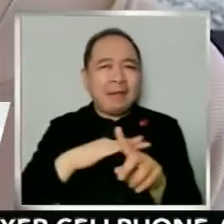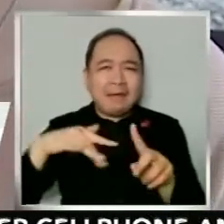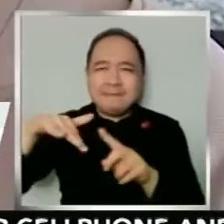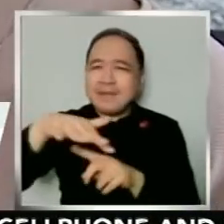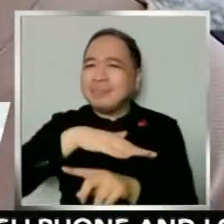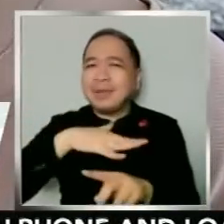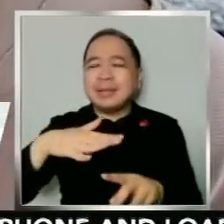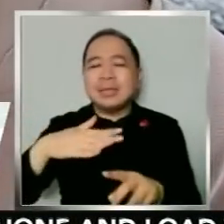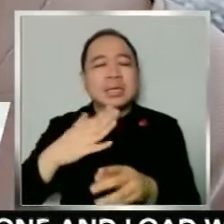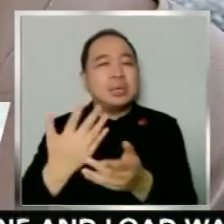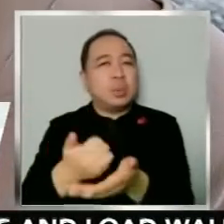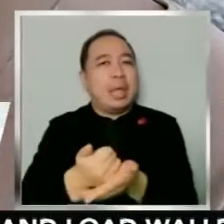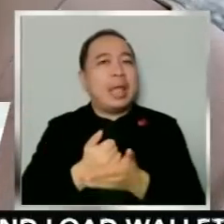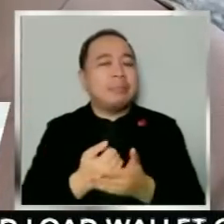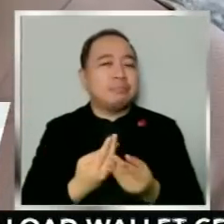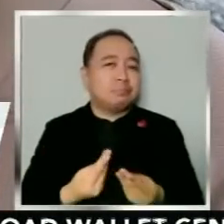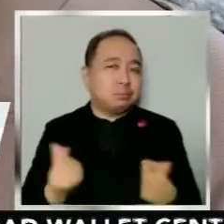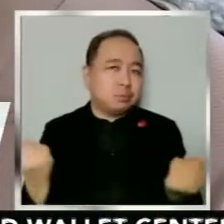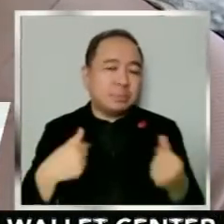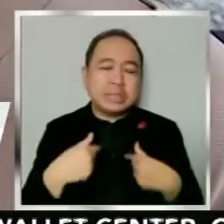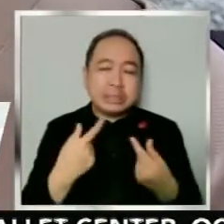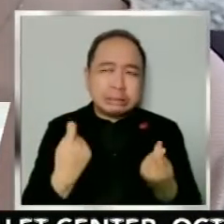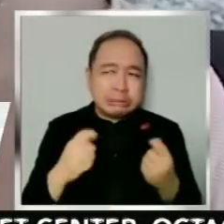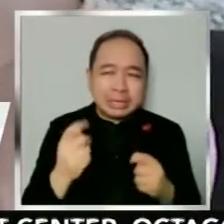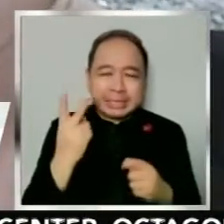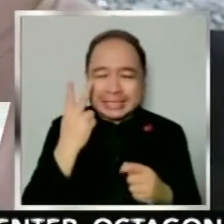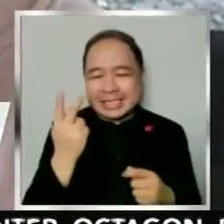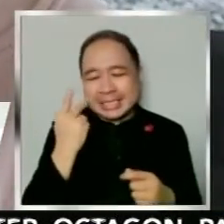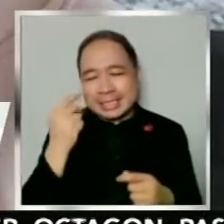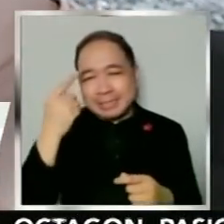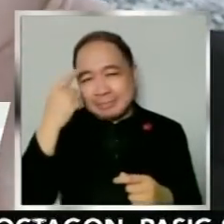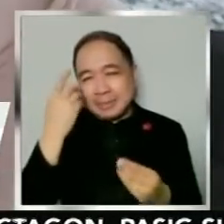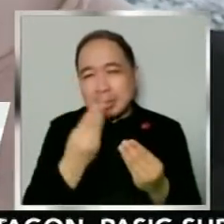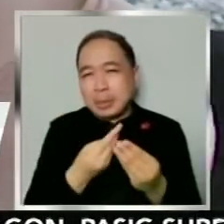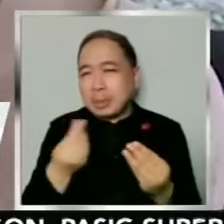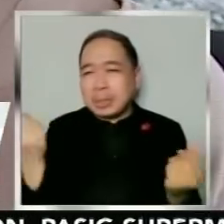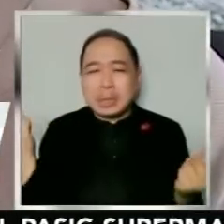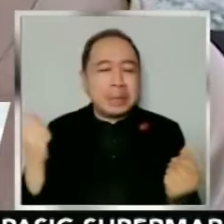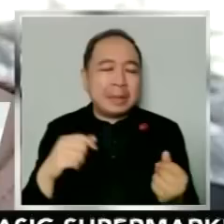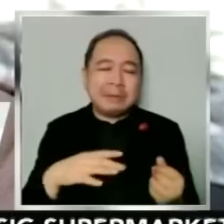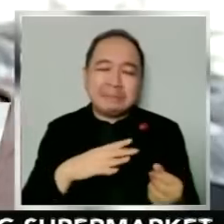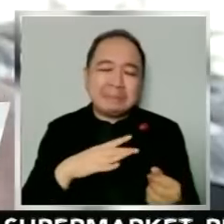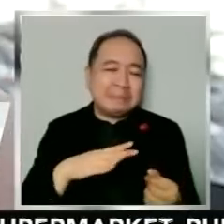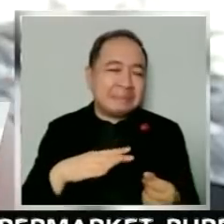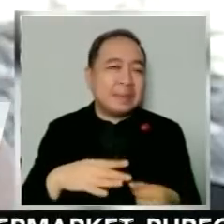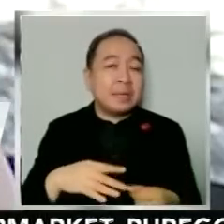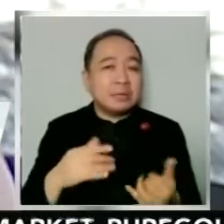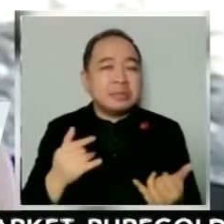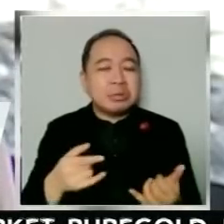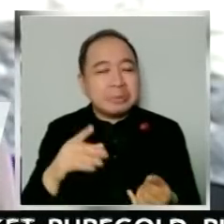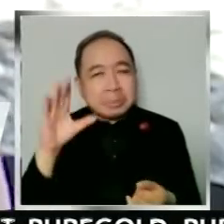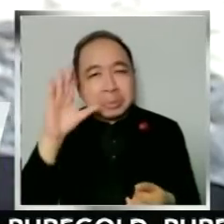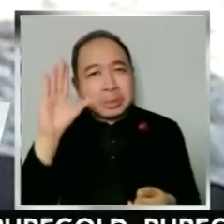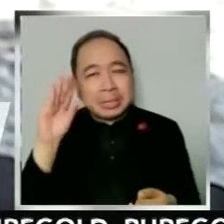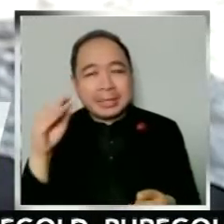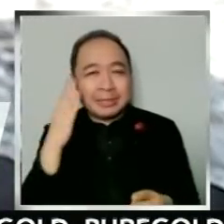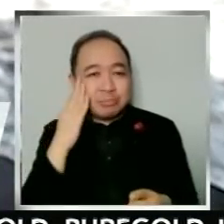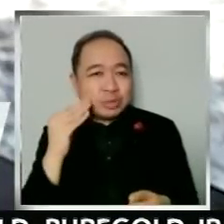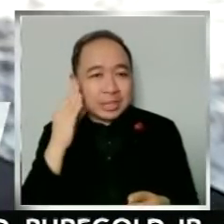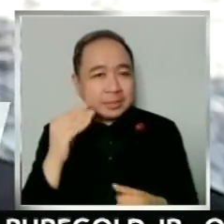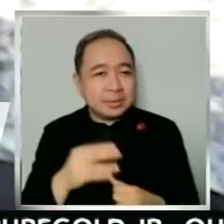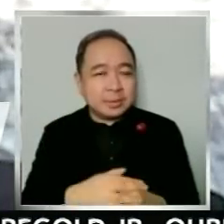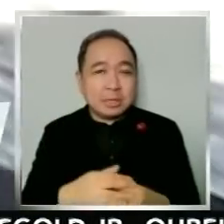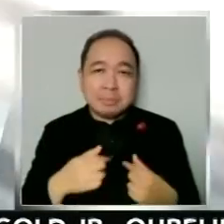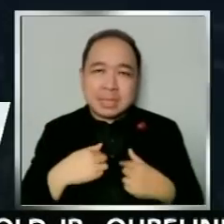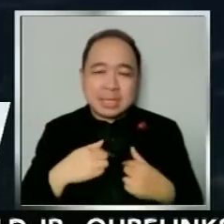na itry siya para somehow makalimutan yung mundane life. Something different naman. Ako naman parang pambawas stress kasi